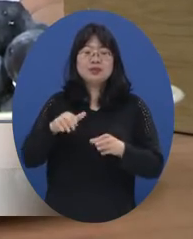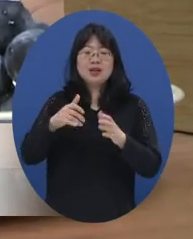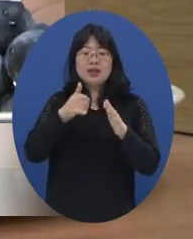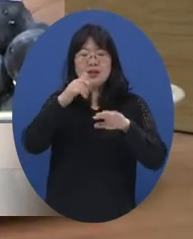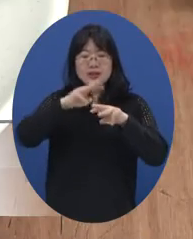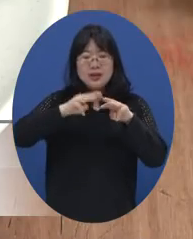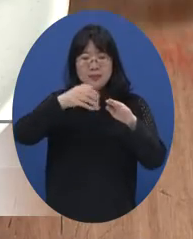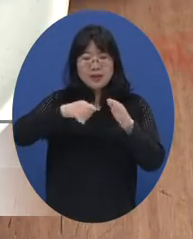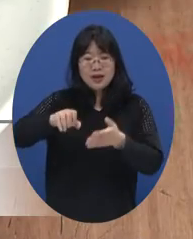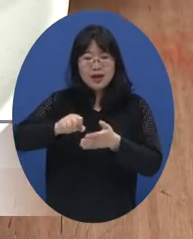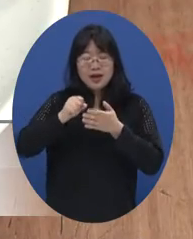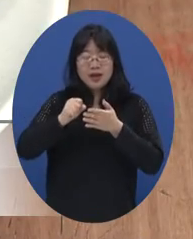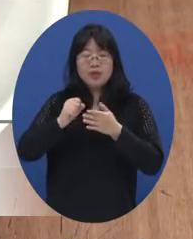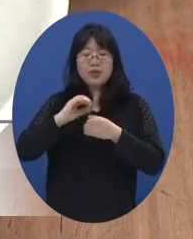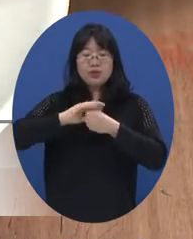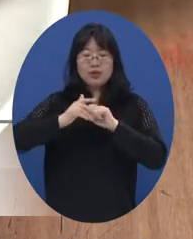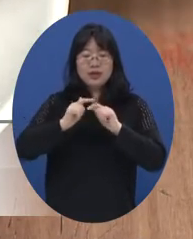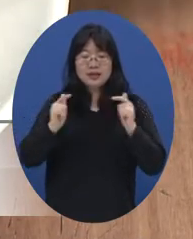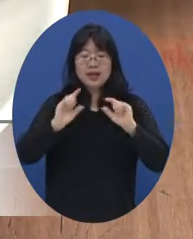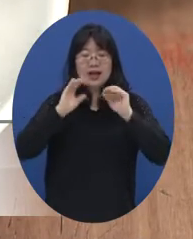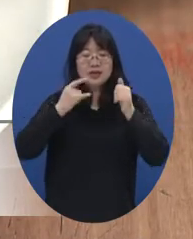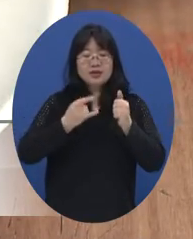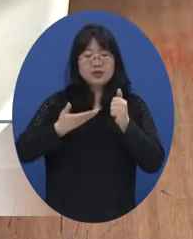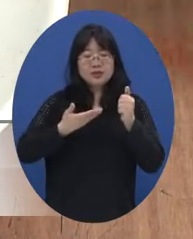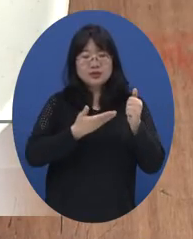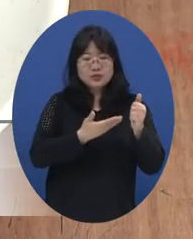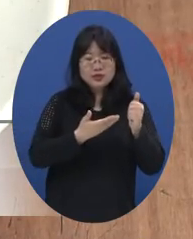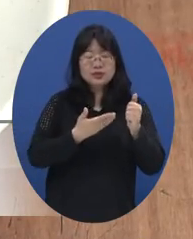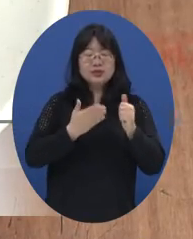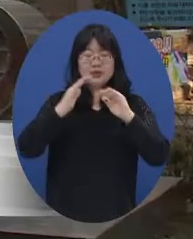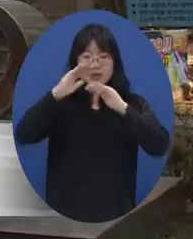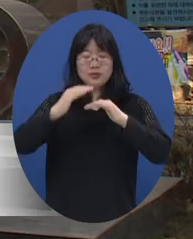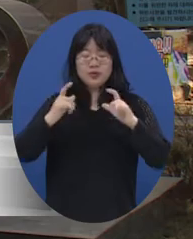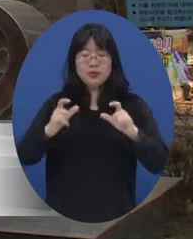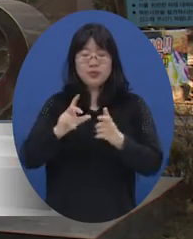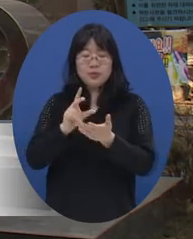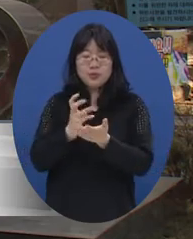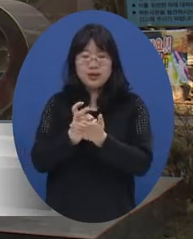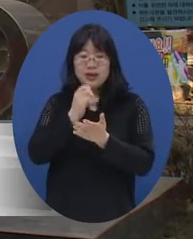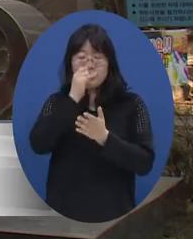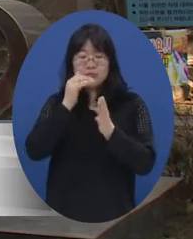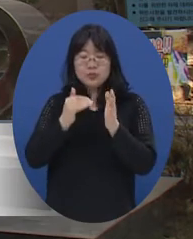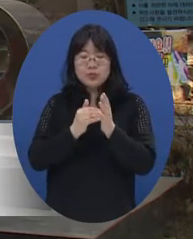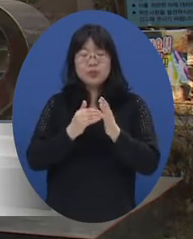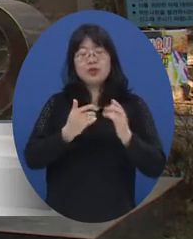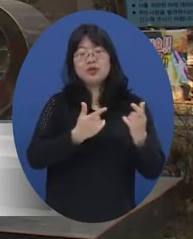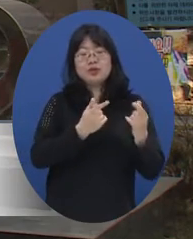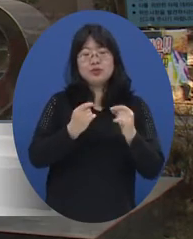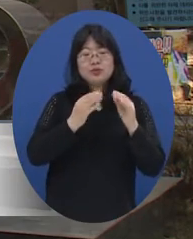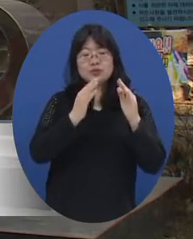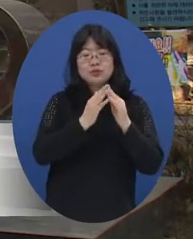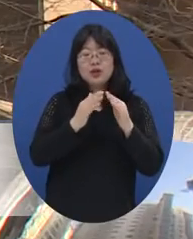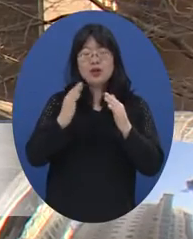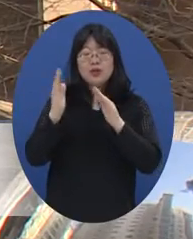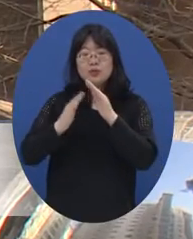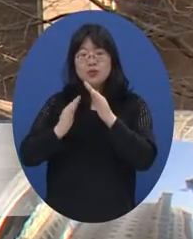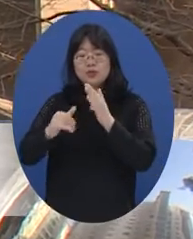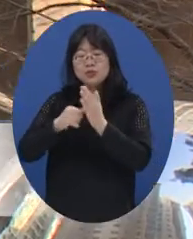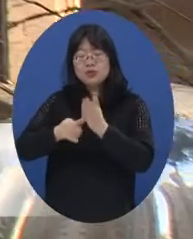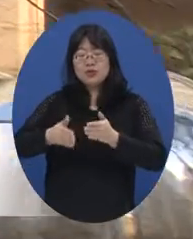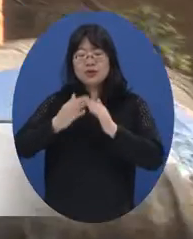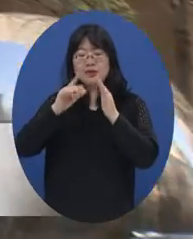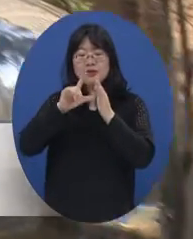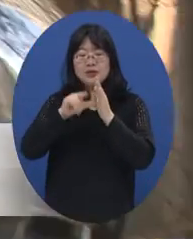간식으로 지원하는 내용의 식생활 교육 지원 조례 일부개정조례안 과 공동주택과 도 산하기관 애 00 조형물을